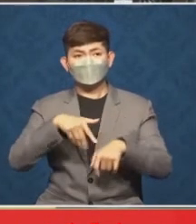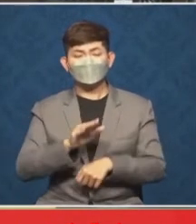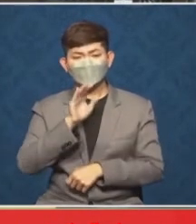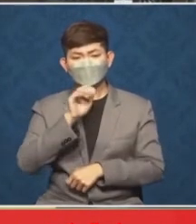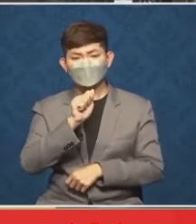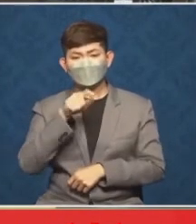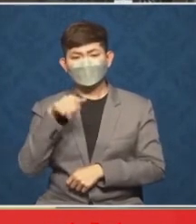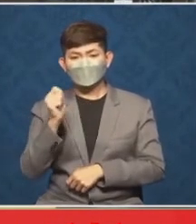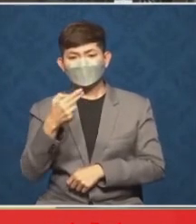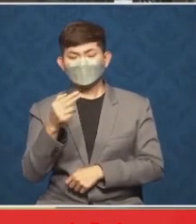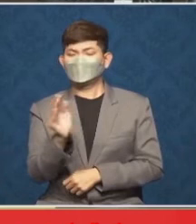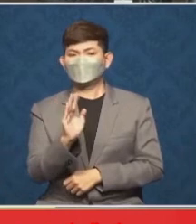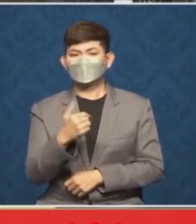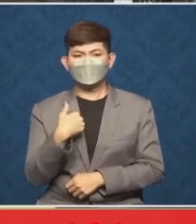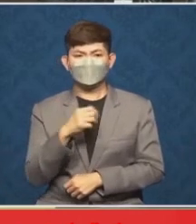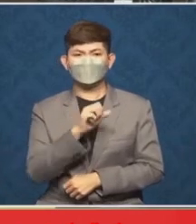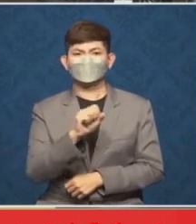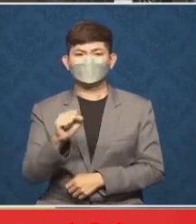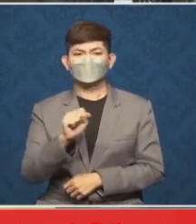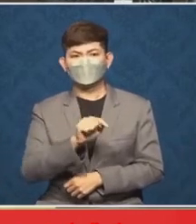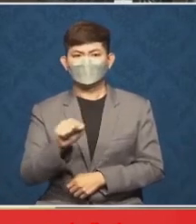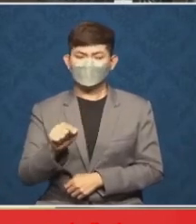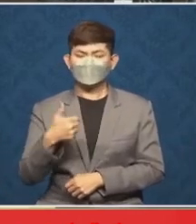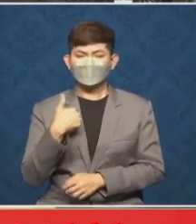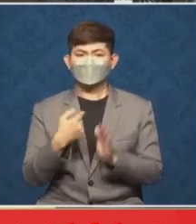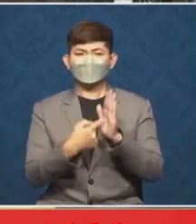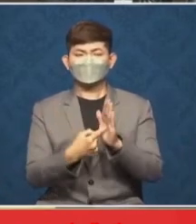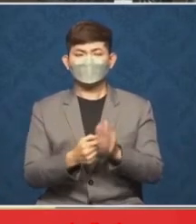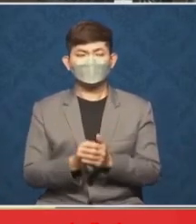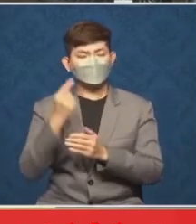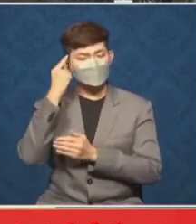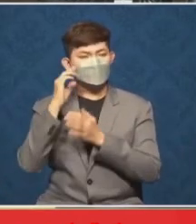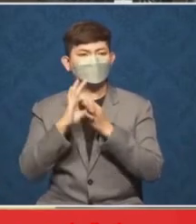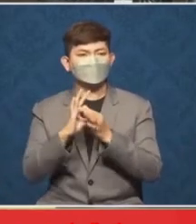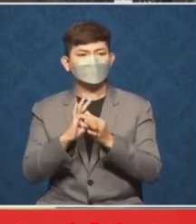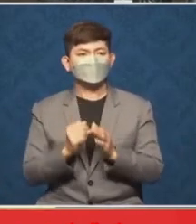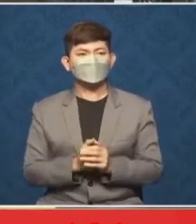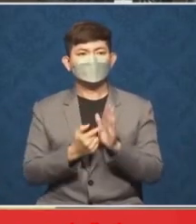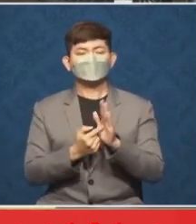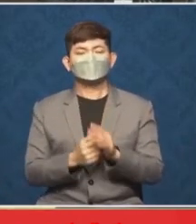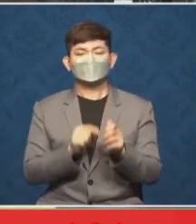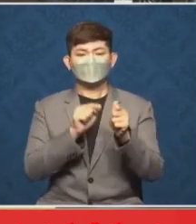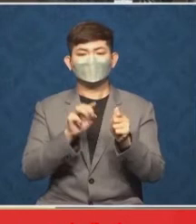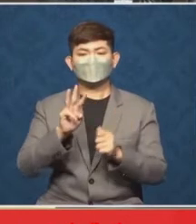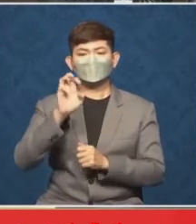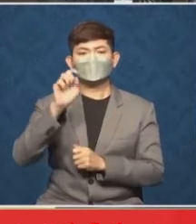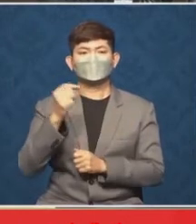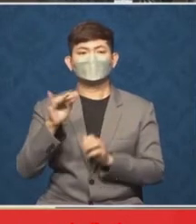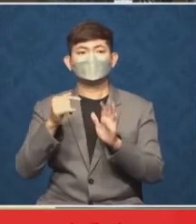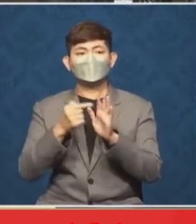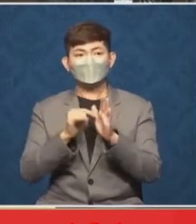นะครับเพื่อนสมาชิกหลายๆท่านโดยเฉพาะอย่างยิ่งที่เป็นห่วงเป็นใยวันนี้ท่านอาจารย์วิทยาเนี่ยครับจากเชียง